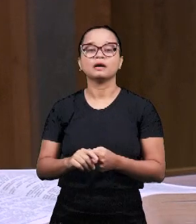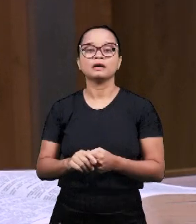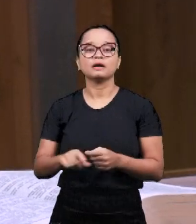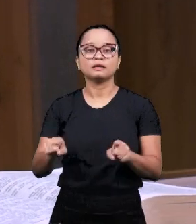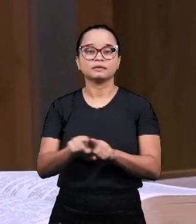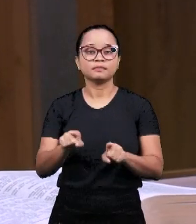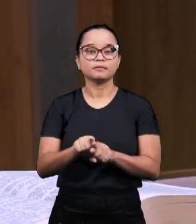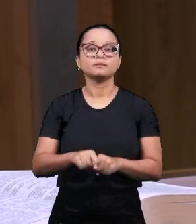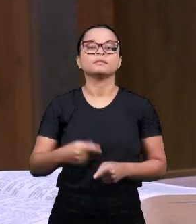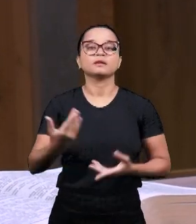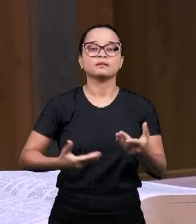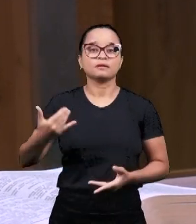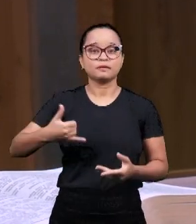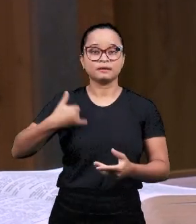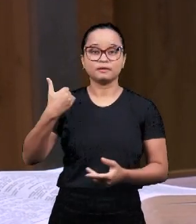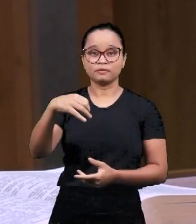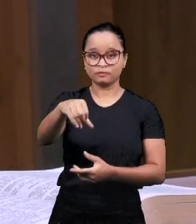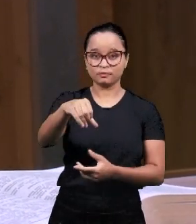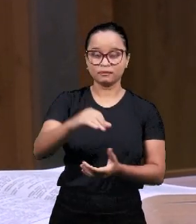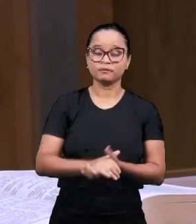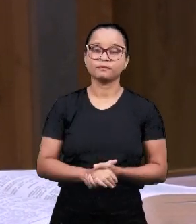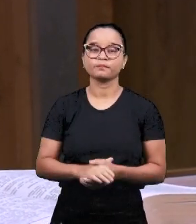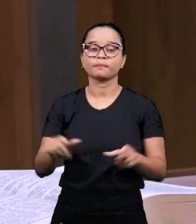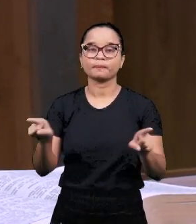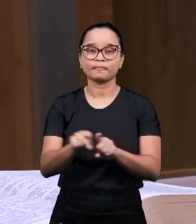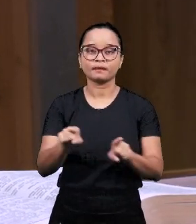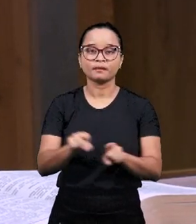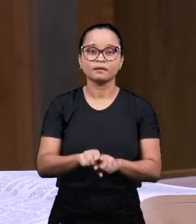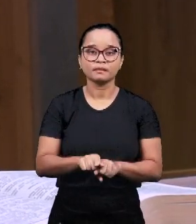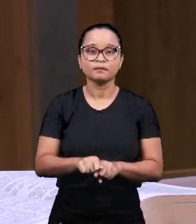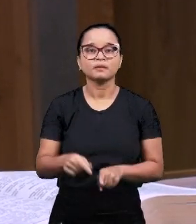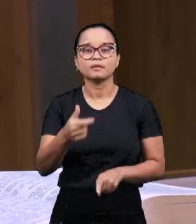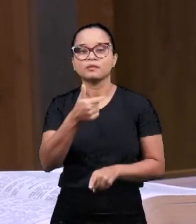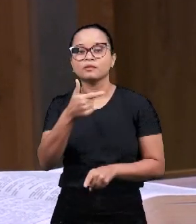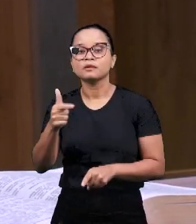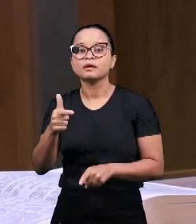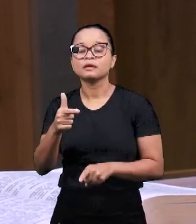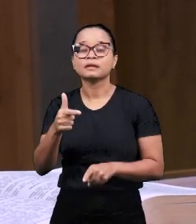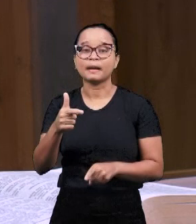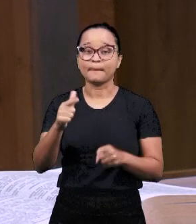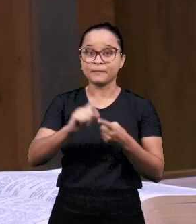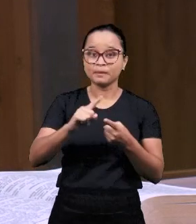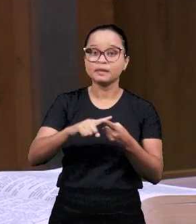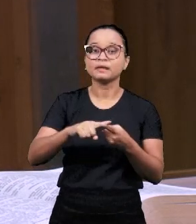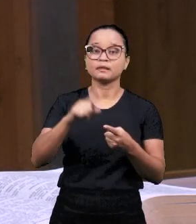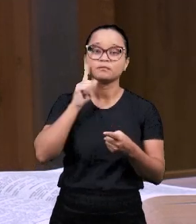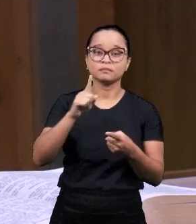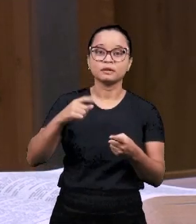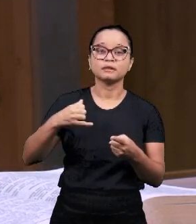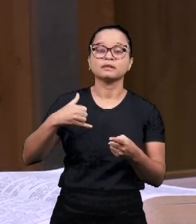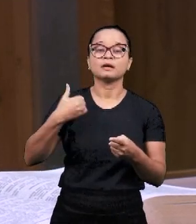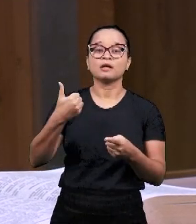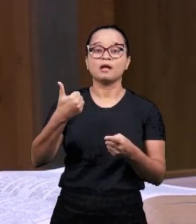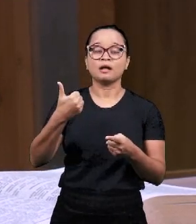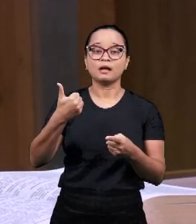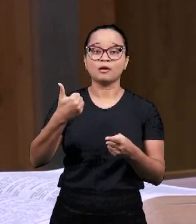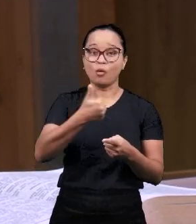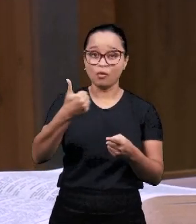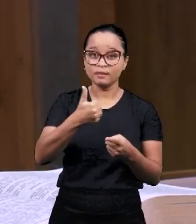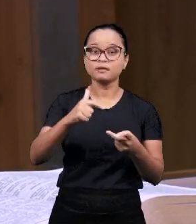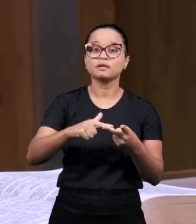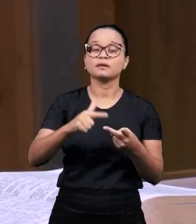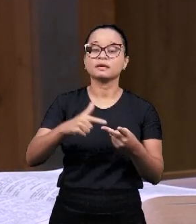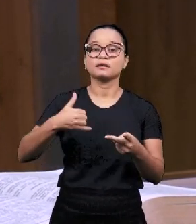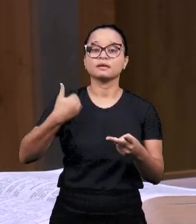Ortega, de 9 ans d'âge, Linda Victoria, 11 ans, et Cimé de Panama, 9 ans d'âge.